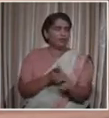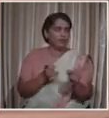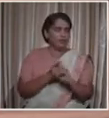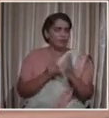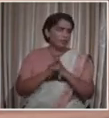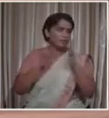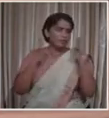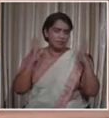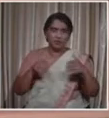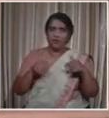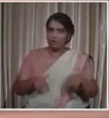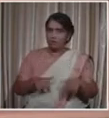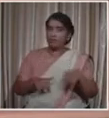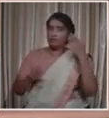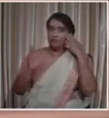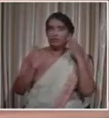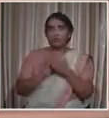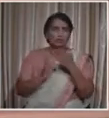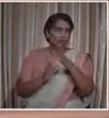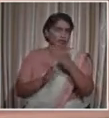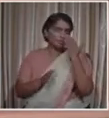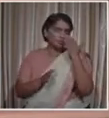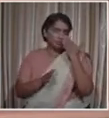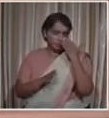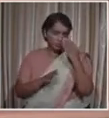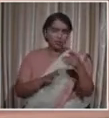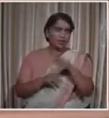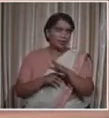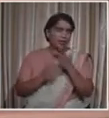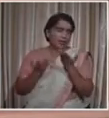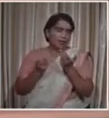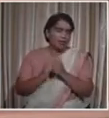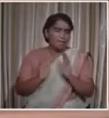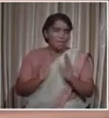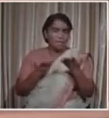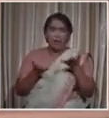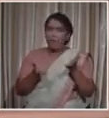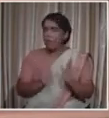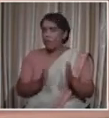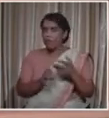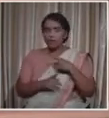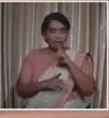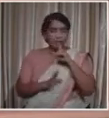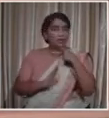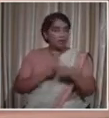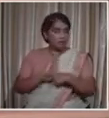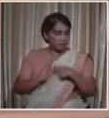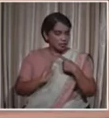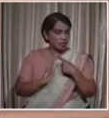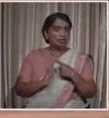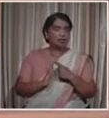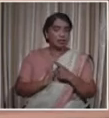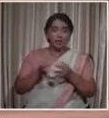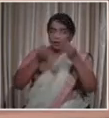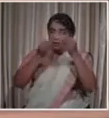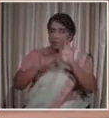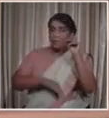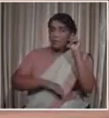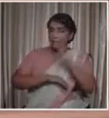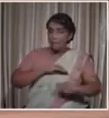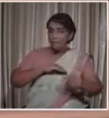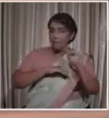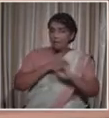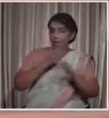உளவியல் ரீதியாக நீங்கள் சிந்தித்தால் இது எங்கே இருந்து வருகிறது என்றால், இந்த நாட்டிலே சரியான ஒரு திட்டமிடல் இல்லாமல், இந்த நாட்டினுடைய